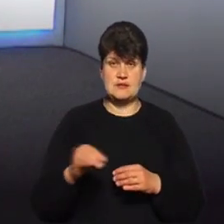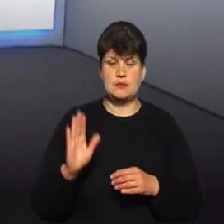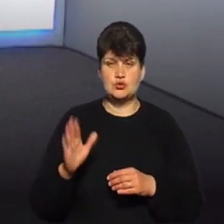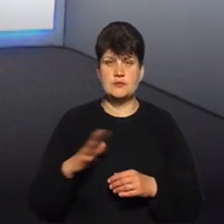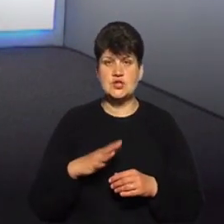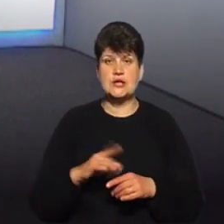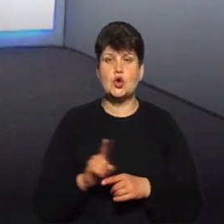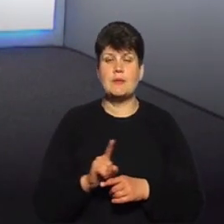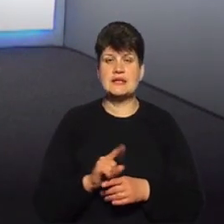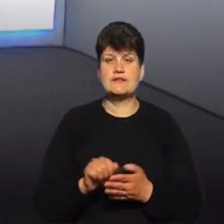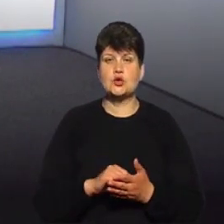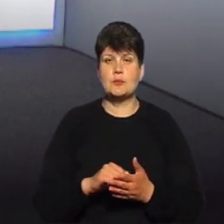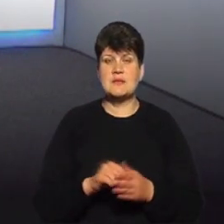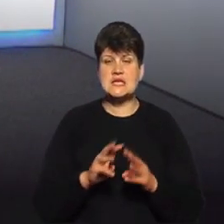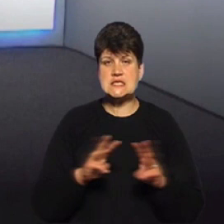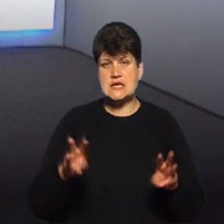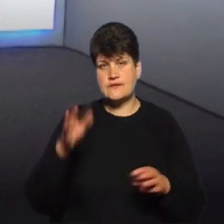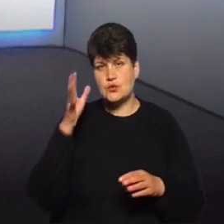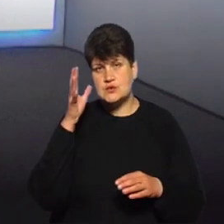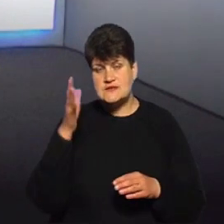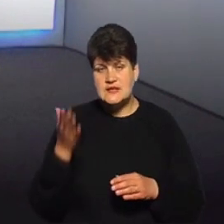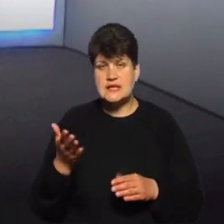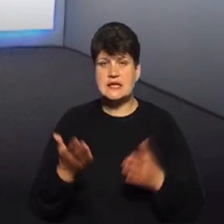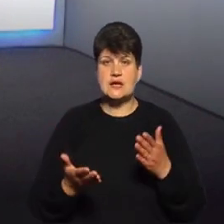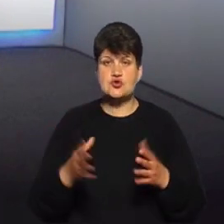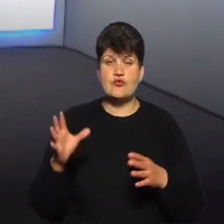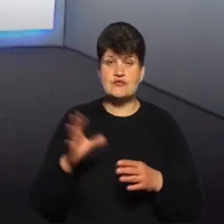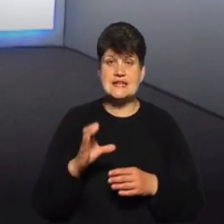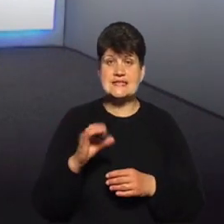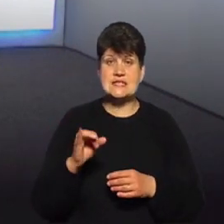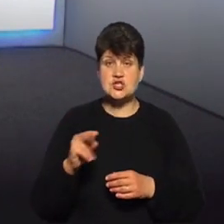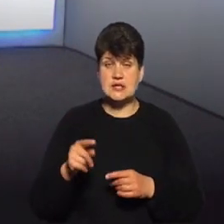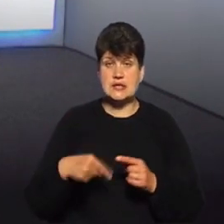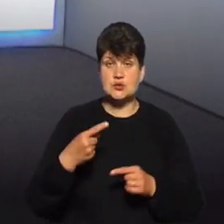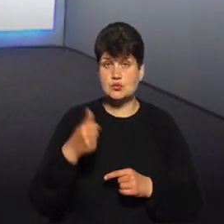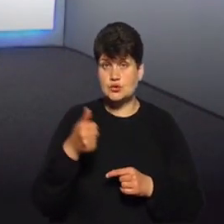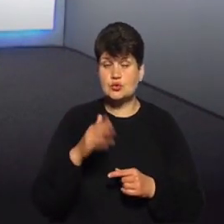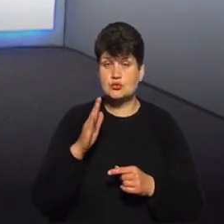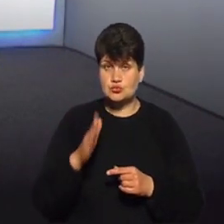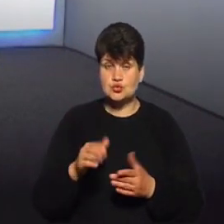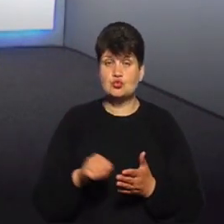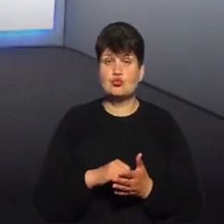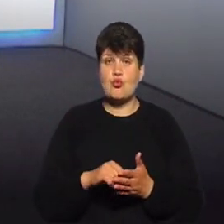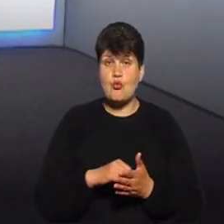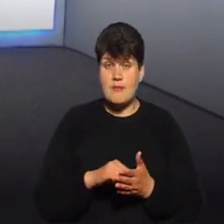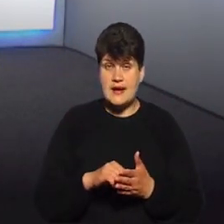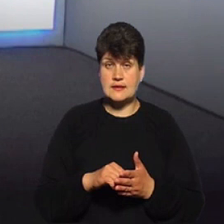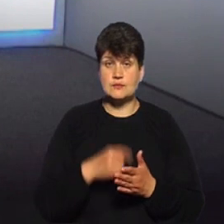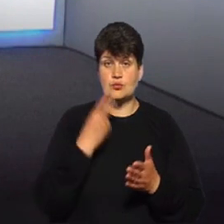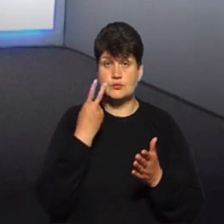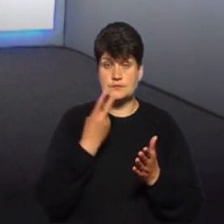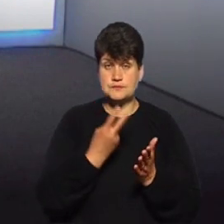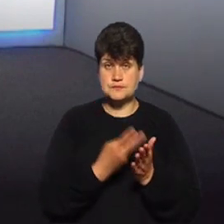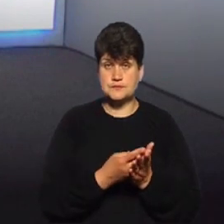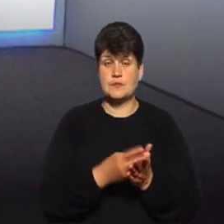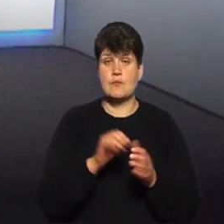чекати нормативних документів Міністерства освіти і науки України. Якщо вже з січня наступного року будуть відповідні документи, які